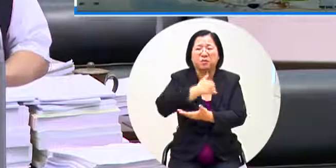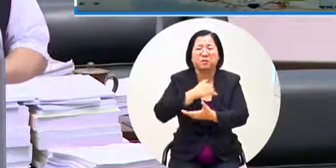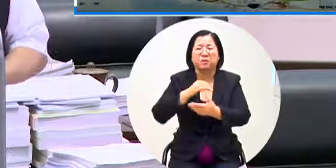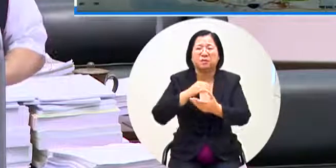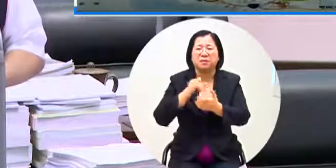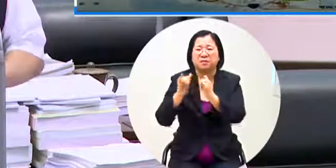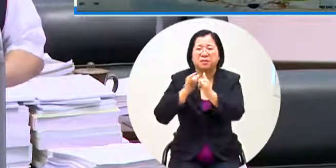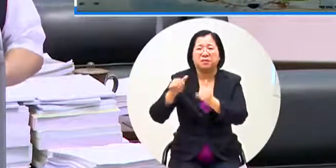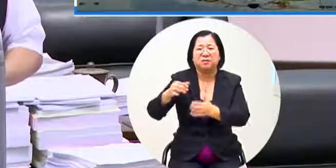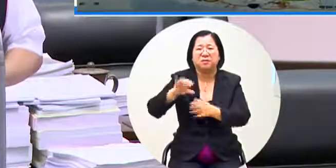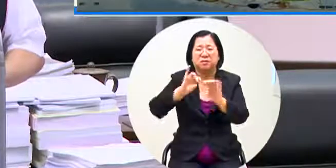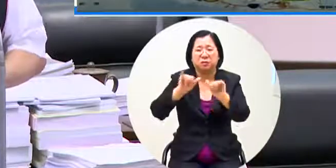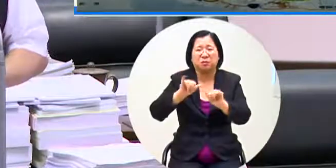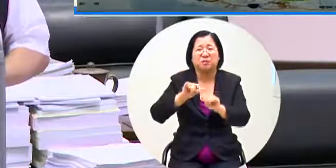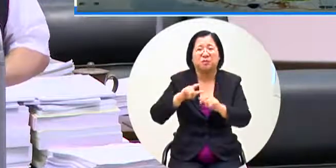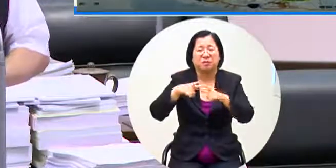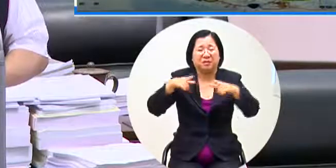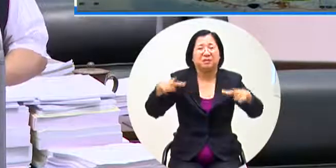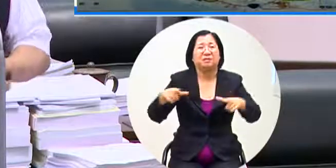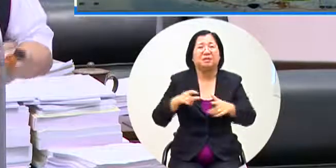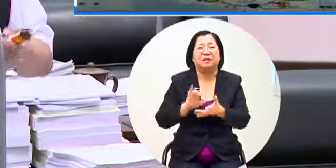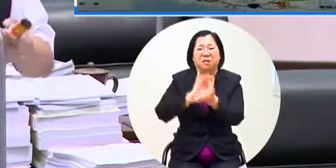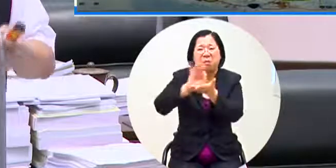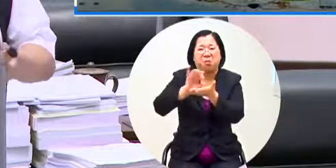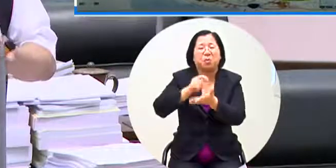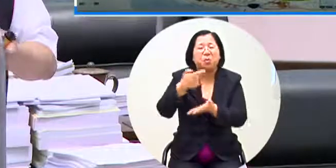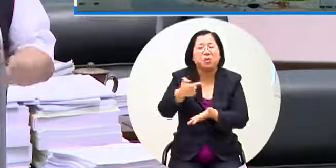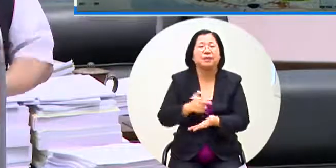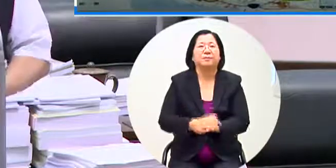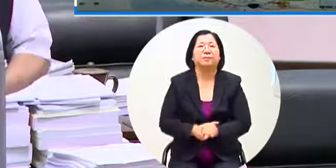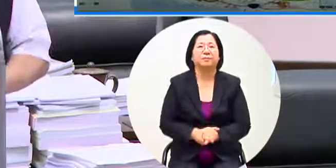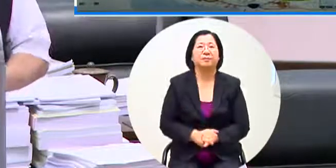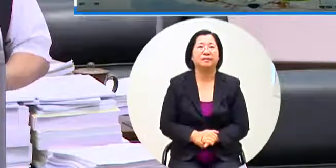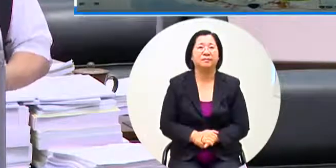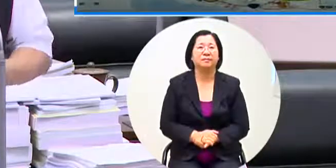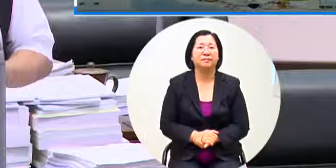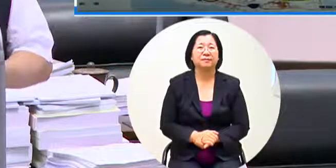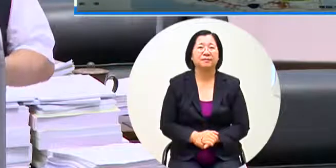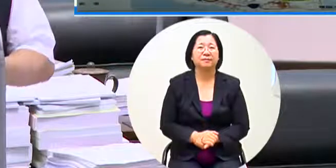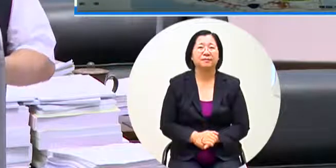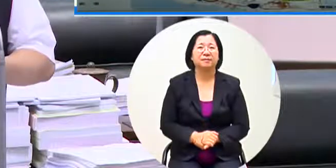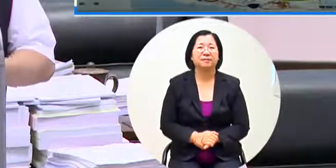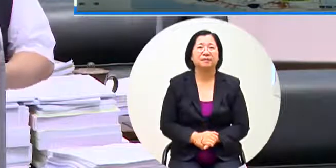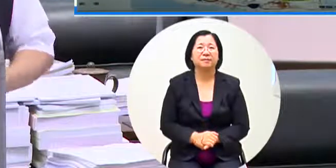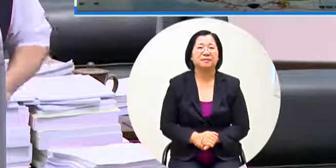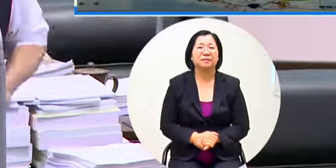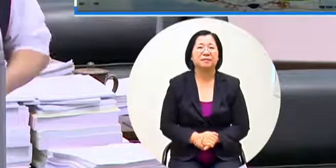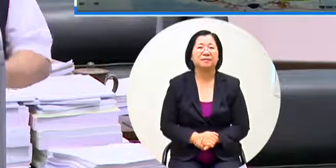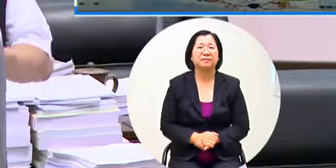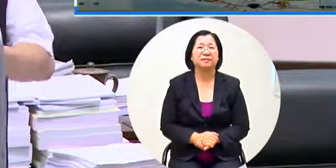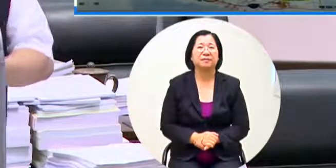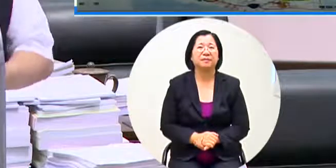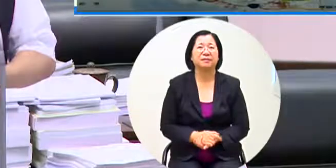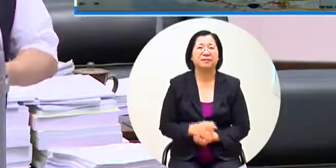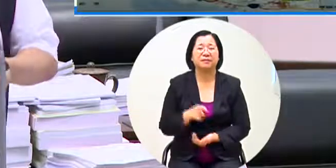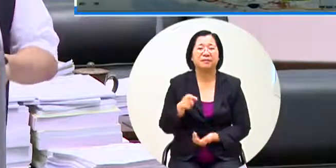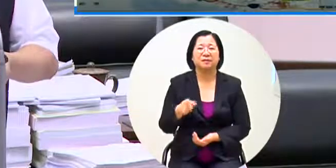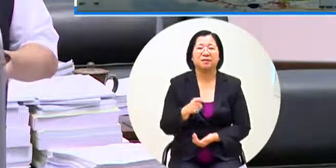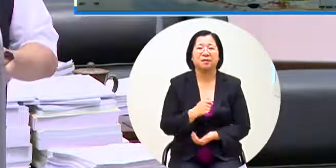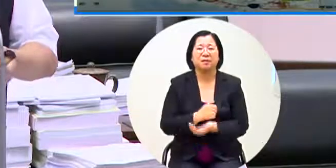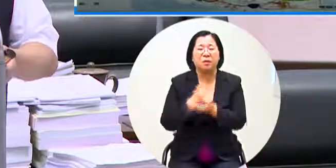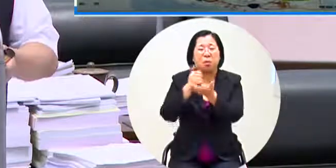用当然就是安尼悬起来嘛，啊你。你今仔日为着要偷这个货柜车，啊，偷货柜车，你